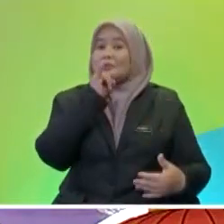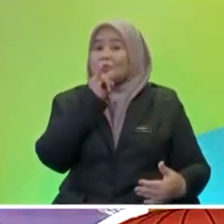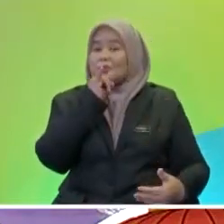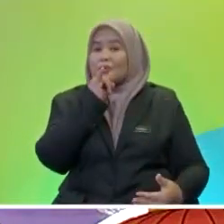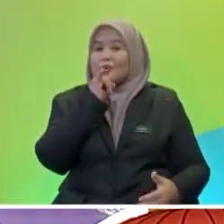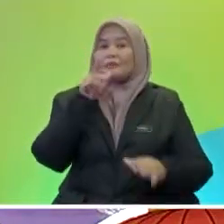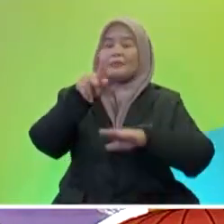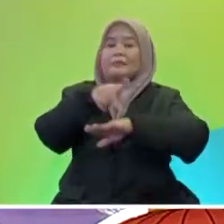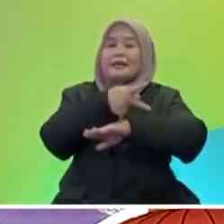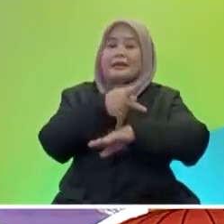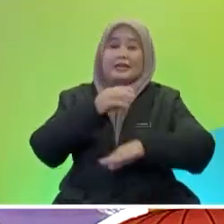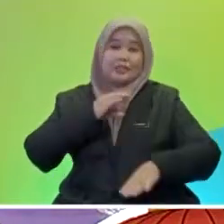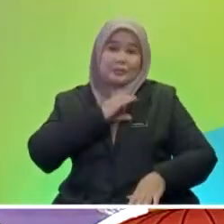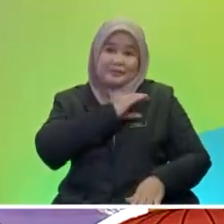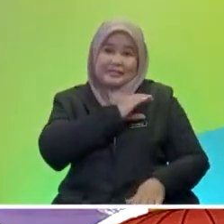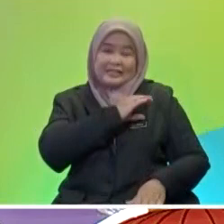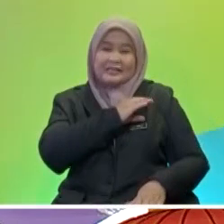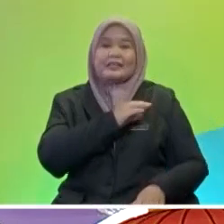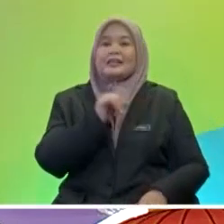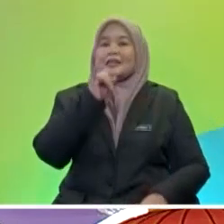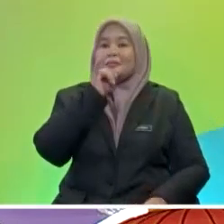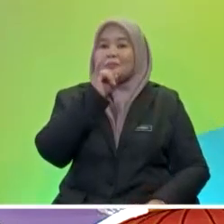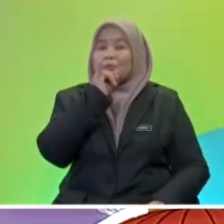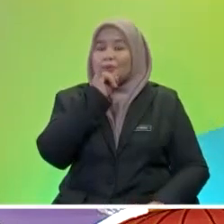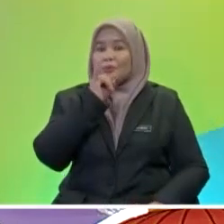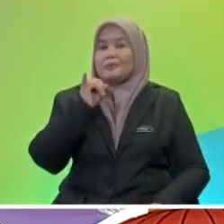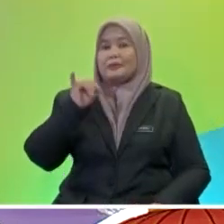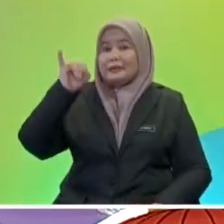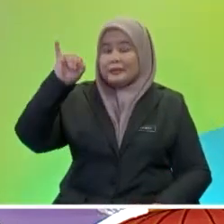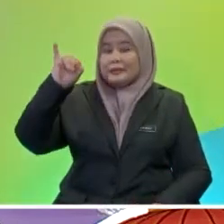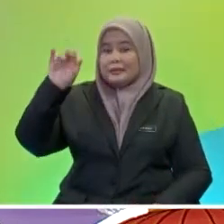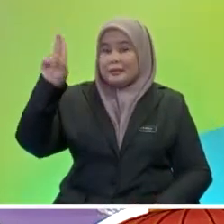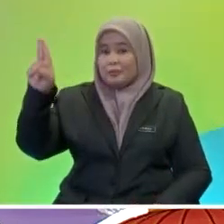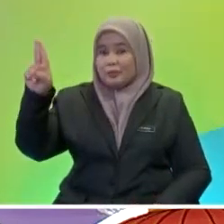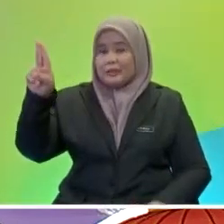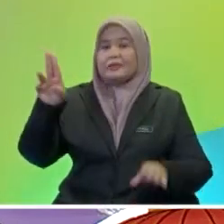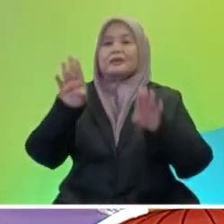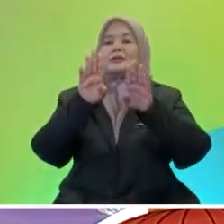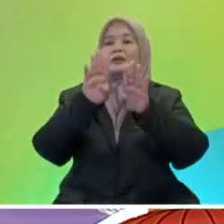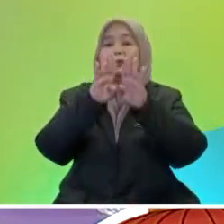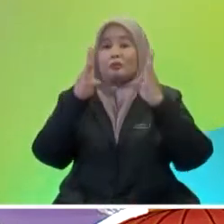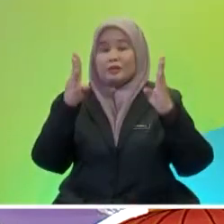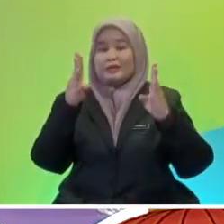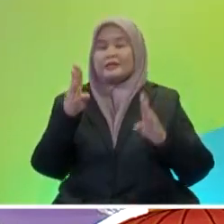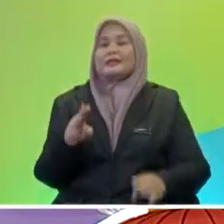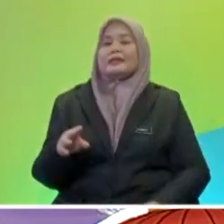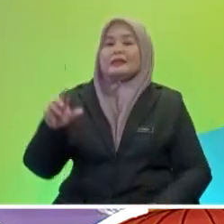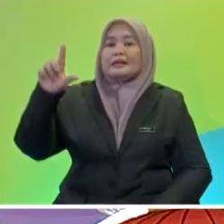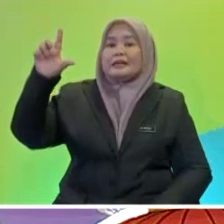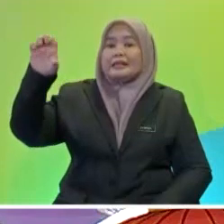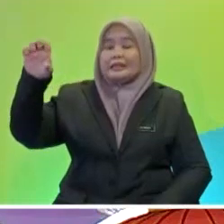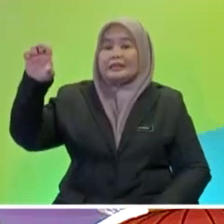memakai cheongsam Ibu adalah suku kata terbuka di suku kata terbuka